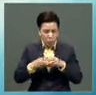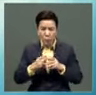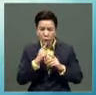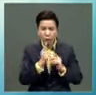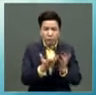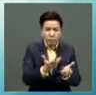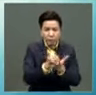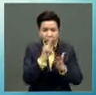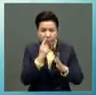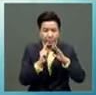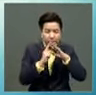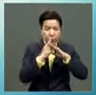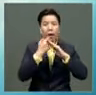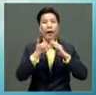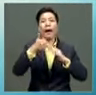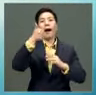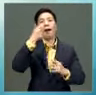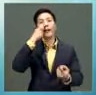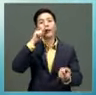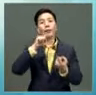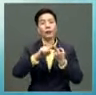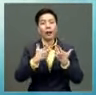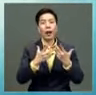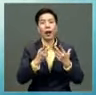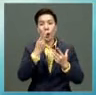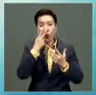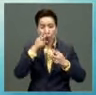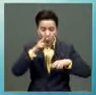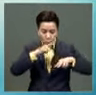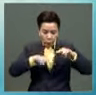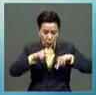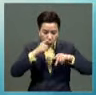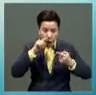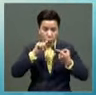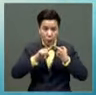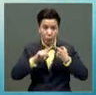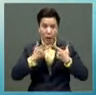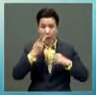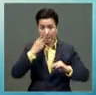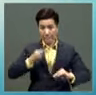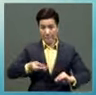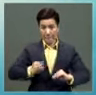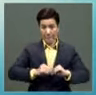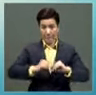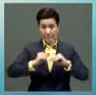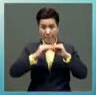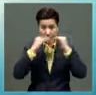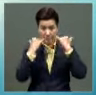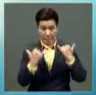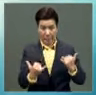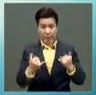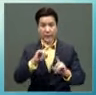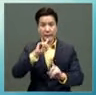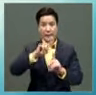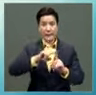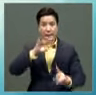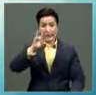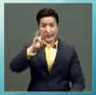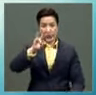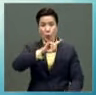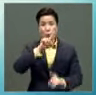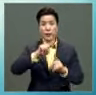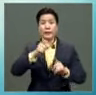ไปแล้วก็ได้ผลตรวจอย่างที่ว่าผลของการสอบสวนเพิ่มเติมวันที่13กรกฎาคมคือเมื่อวาน